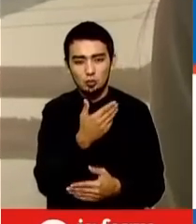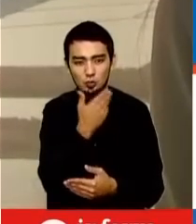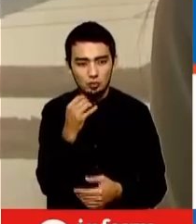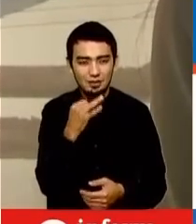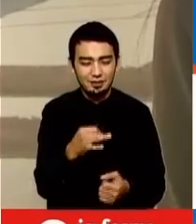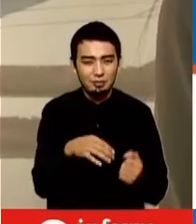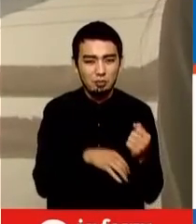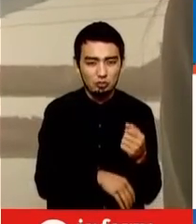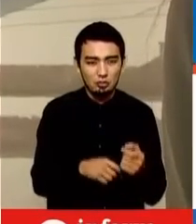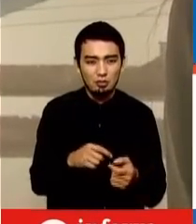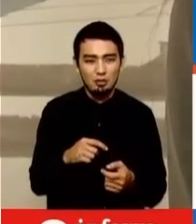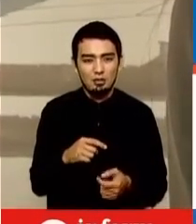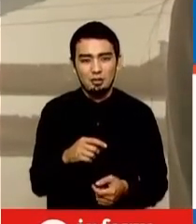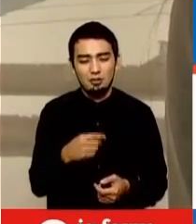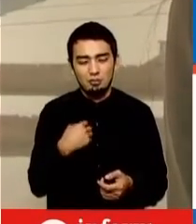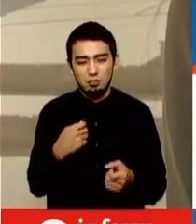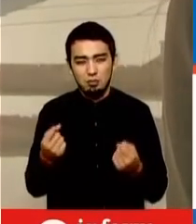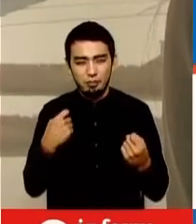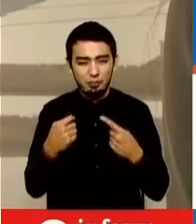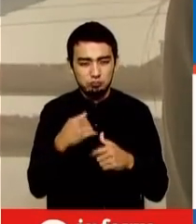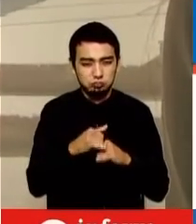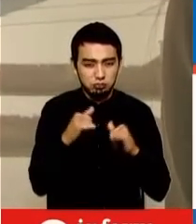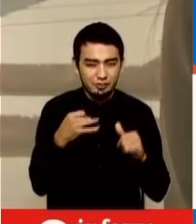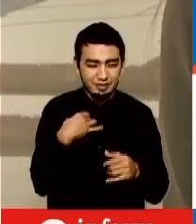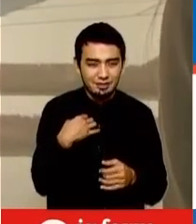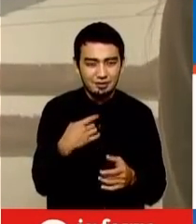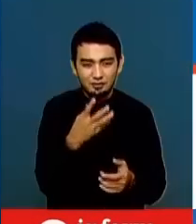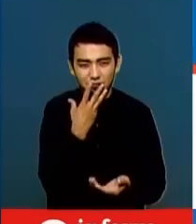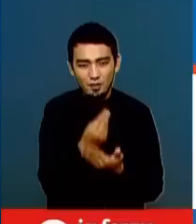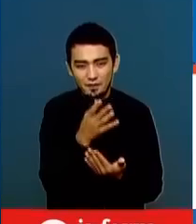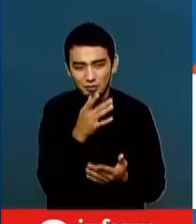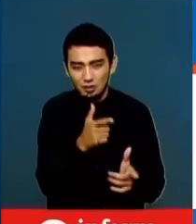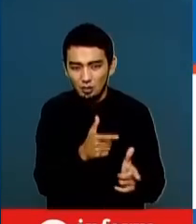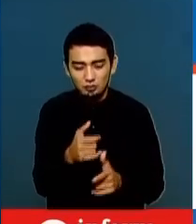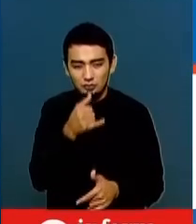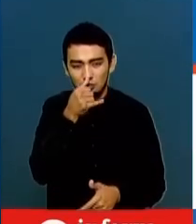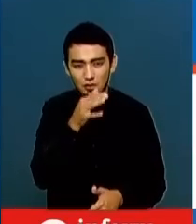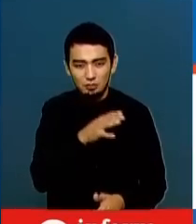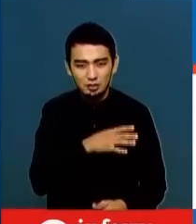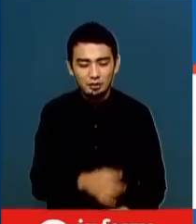затем якобы начался разгар сезона, и они не успели изготовить заказ в срок.